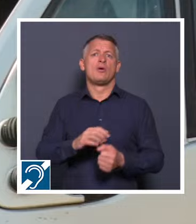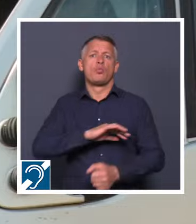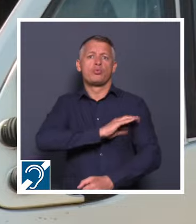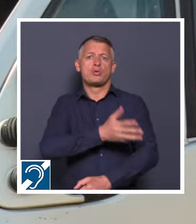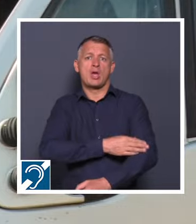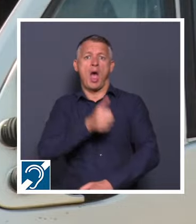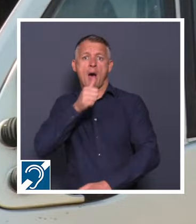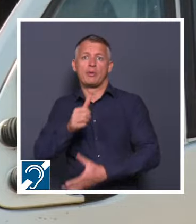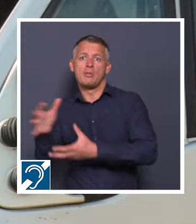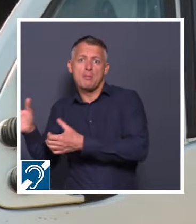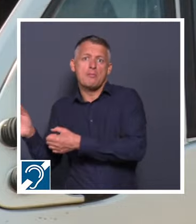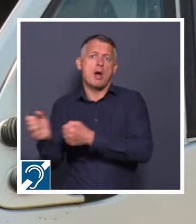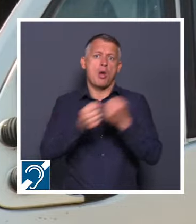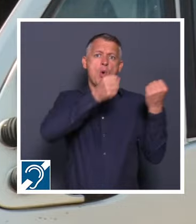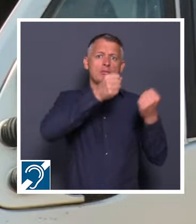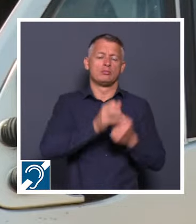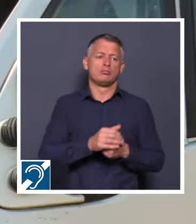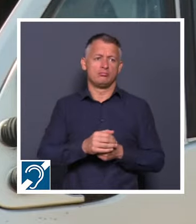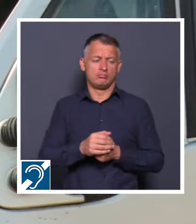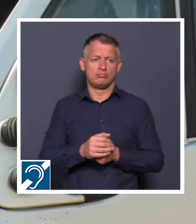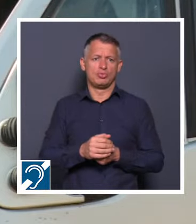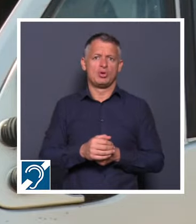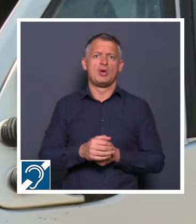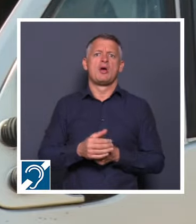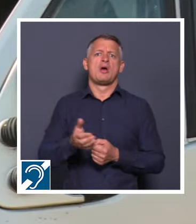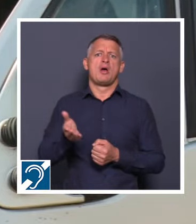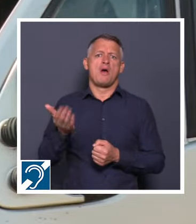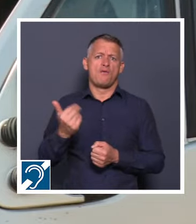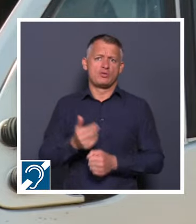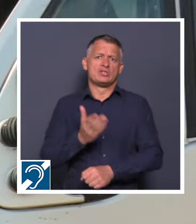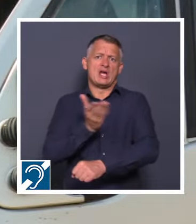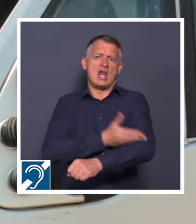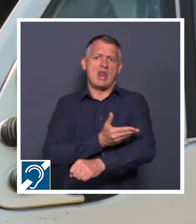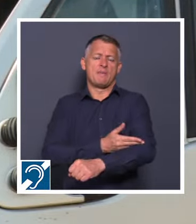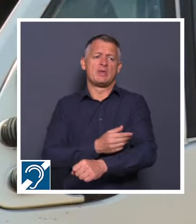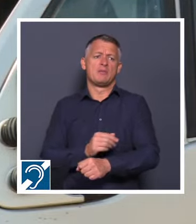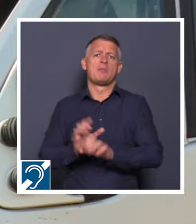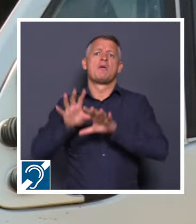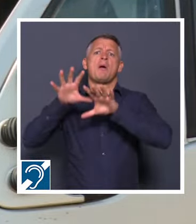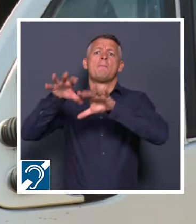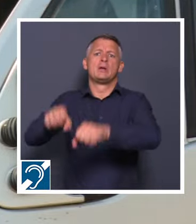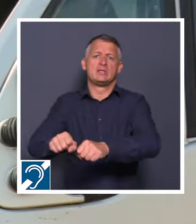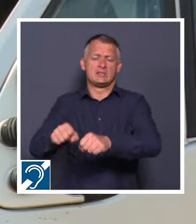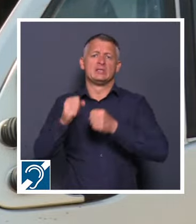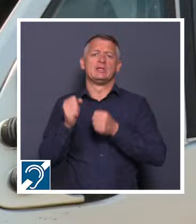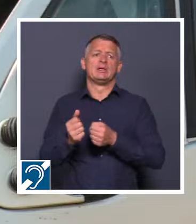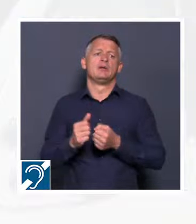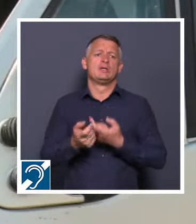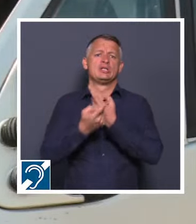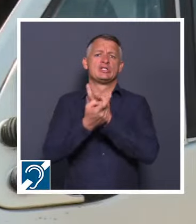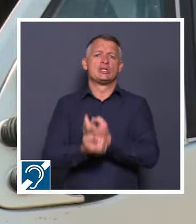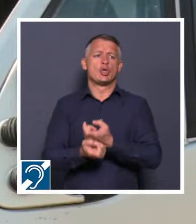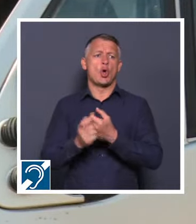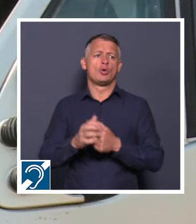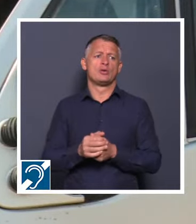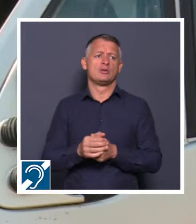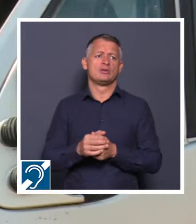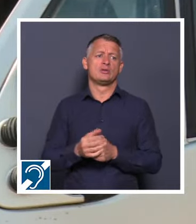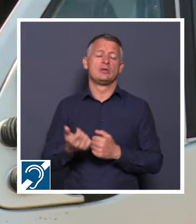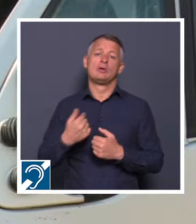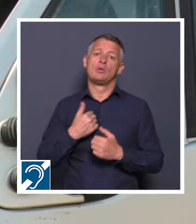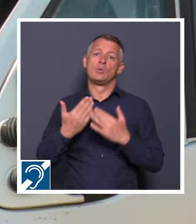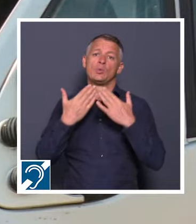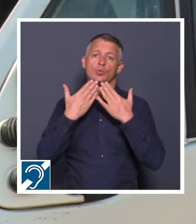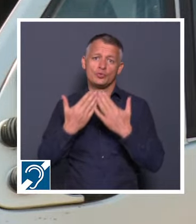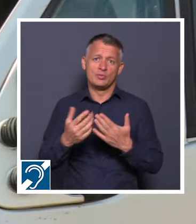viitura asta și m-a trântit. Erau mai lemne, dar mi-au prins și bine. Acum m-am agățat de șezlonguri de asta, că altfel sunt mulțumit că n-am ajuns